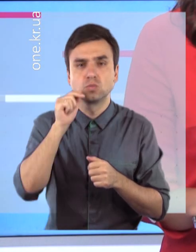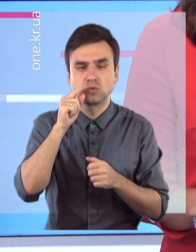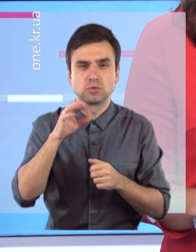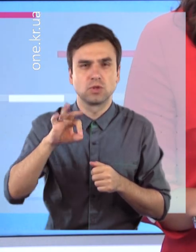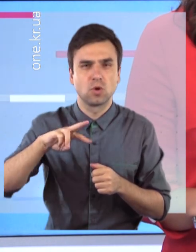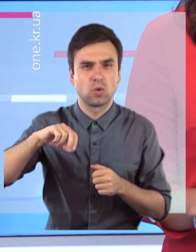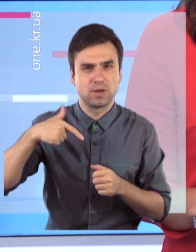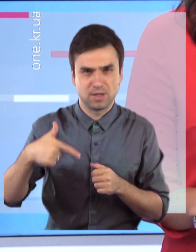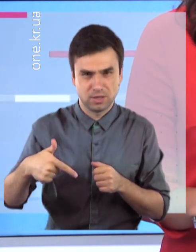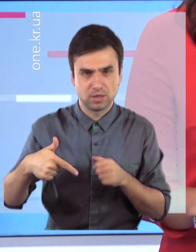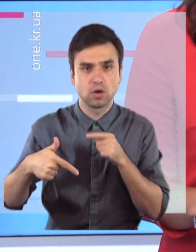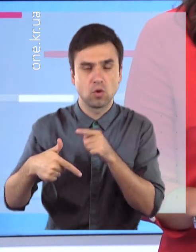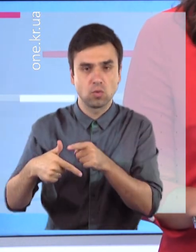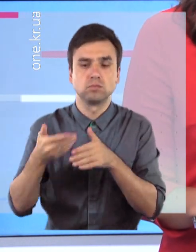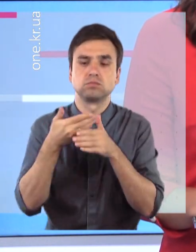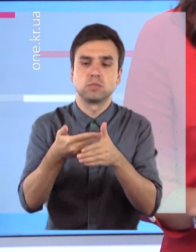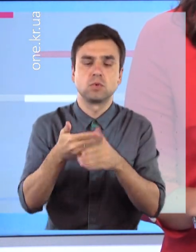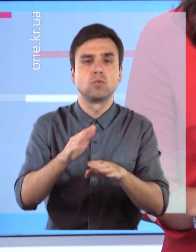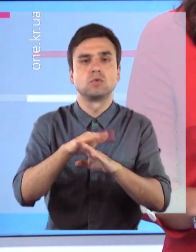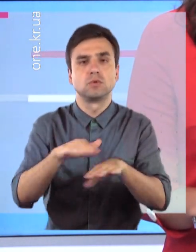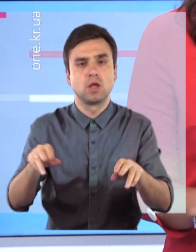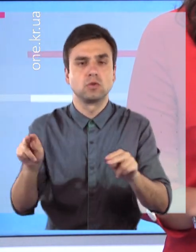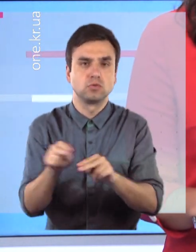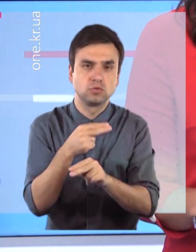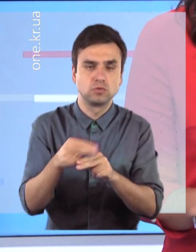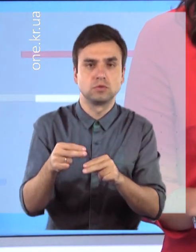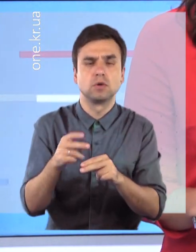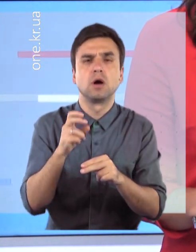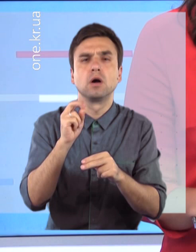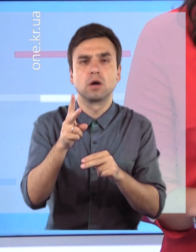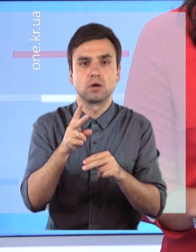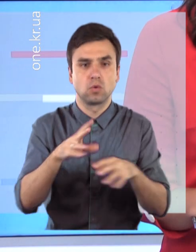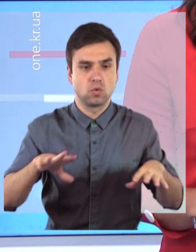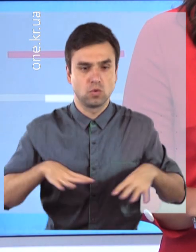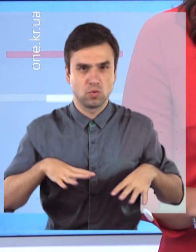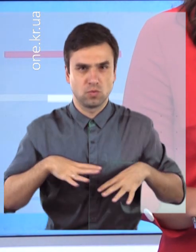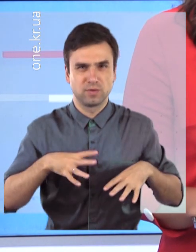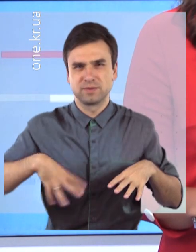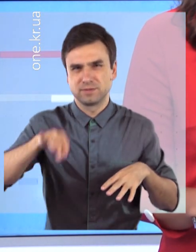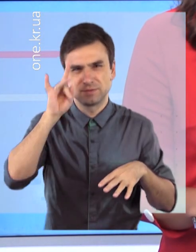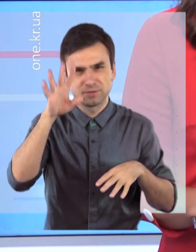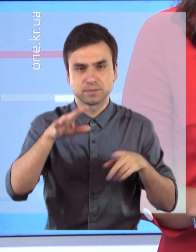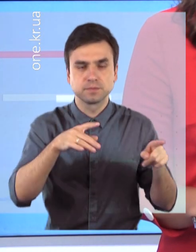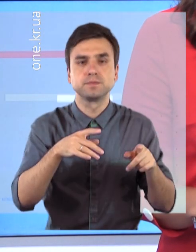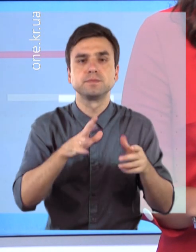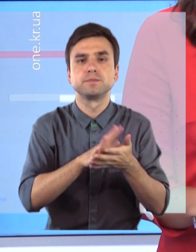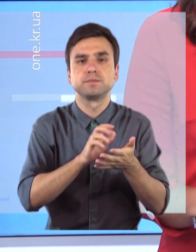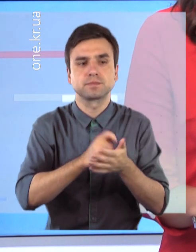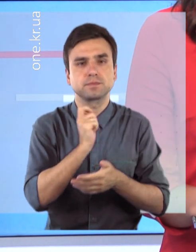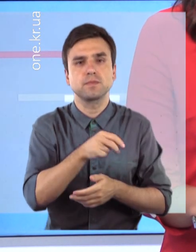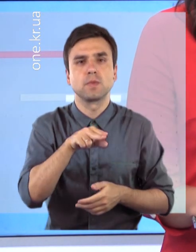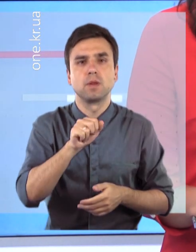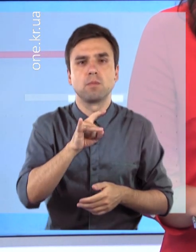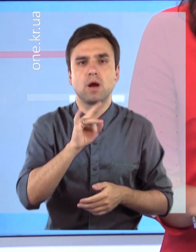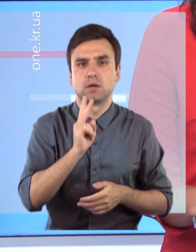Леонтів проводить заняття з іпотерапії. Допомагає йому в цьому вже відомий для багатьох мешканців кінь-парк. Черговий